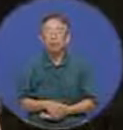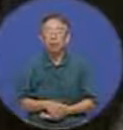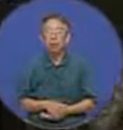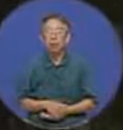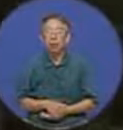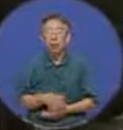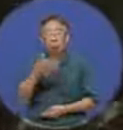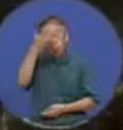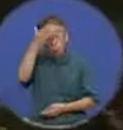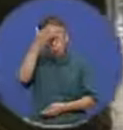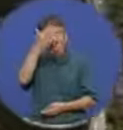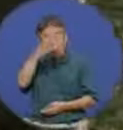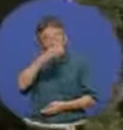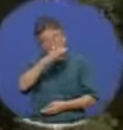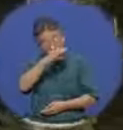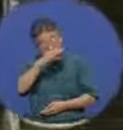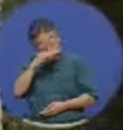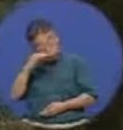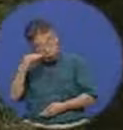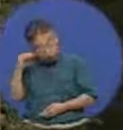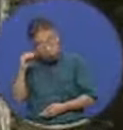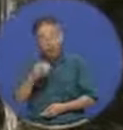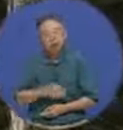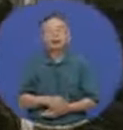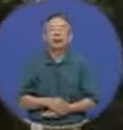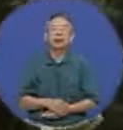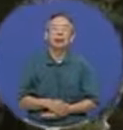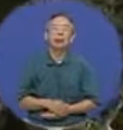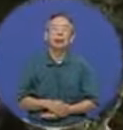よいしょ。おー、すごい、